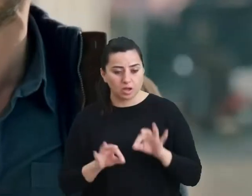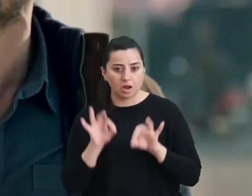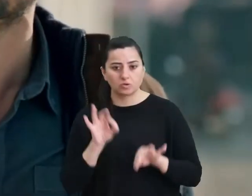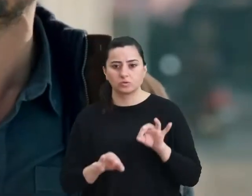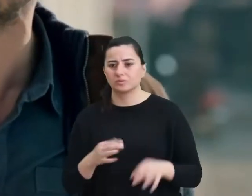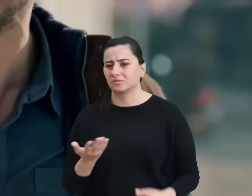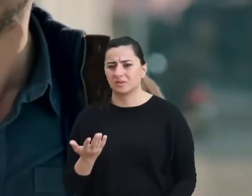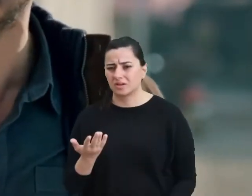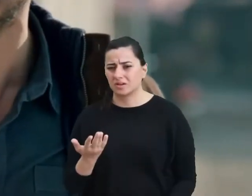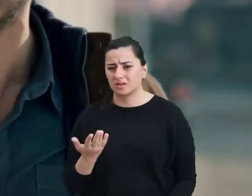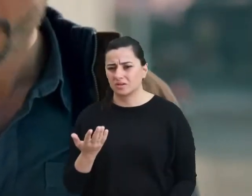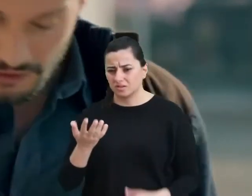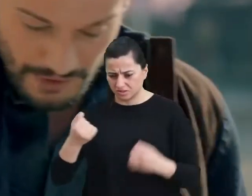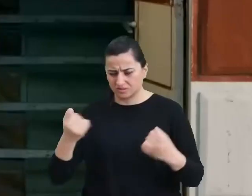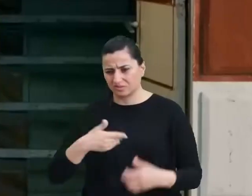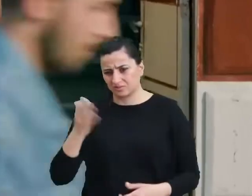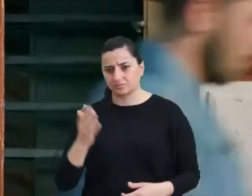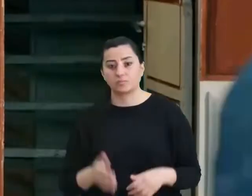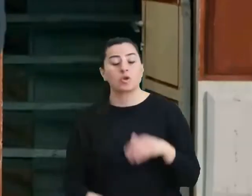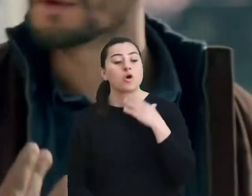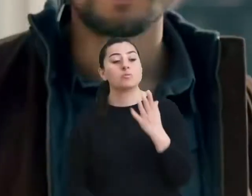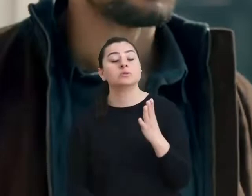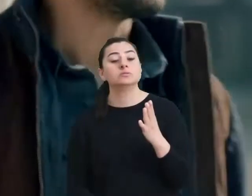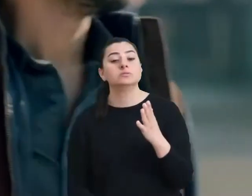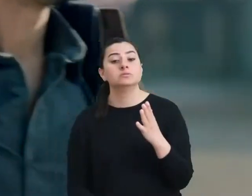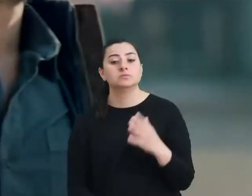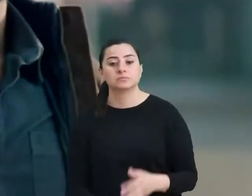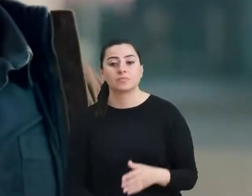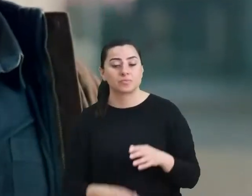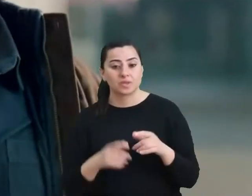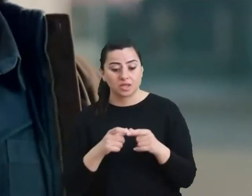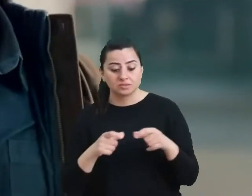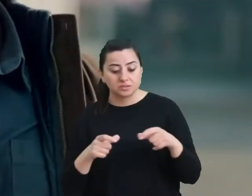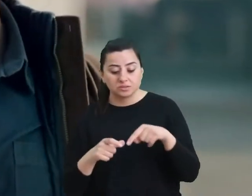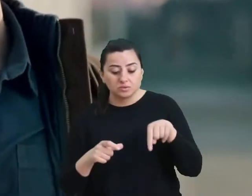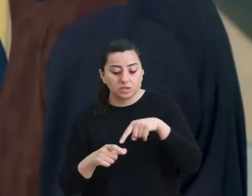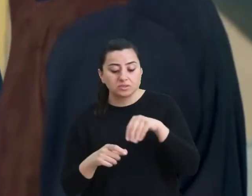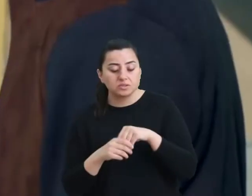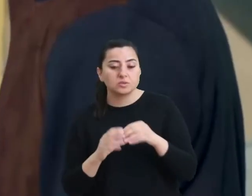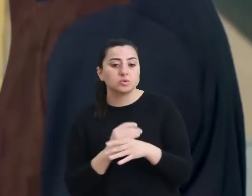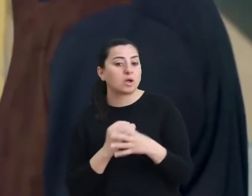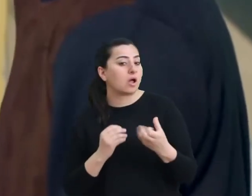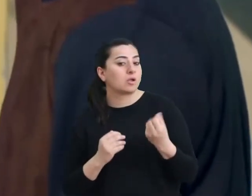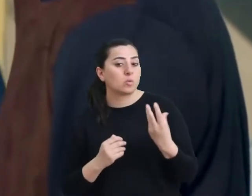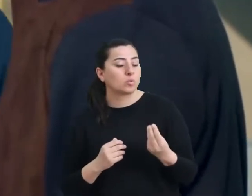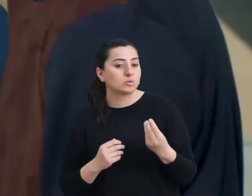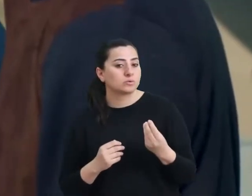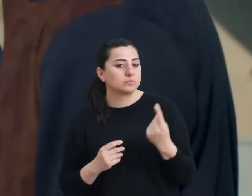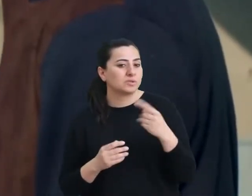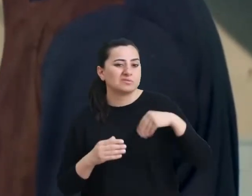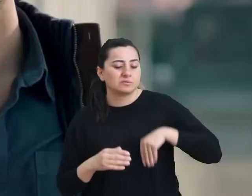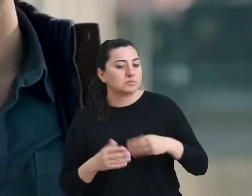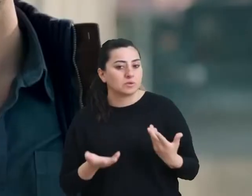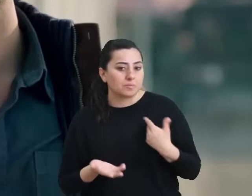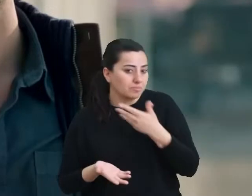Lan ne araması? İri kıyım. Çekilin de hadi. Olmaz. Kasetlerden birini yürütmediğin ne malum? Belki teyplerden birini indiydin